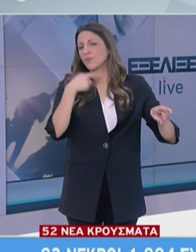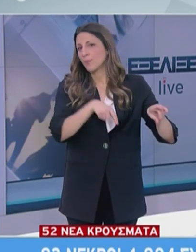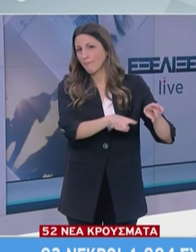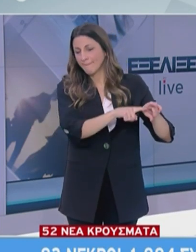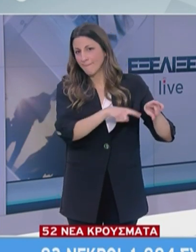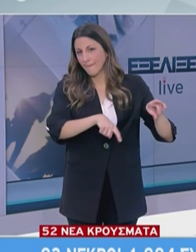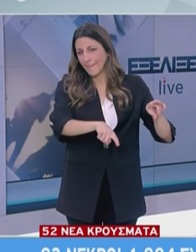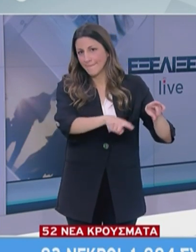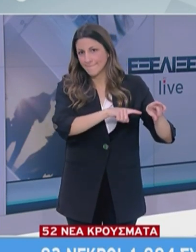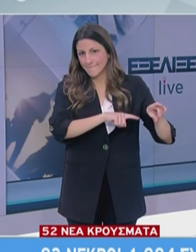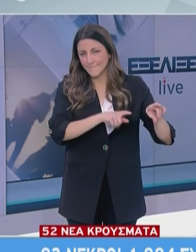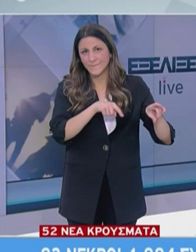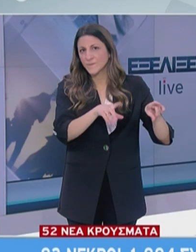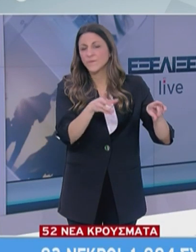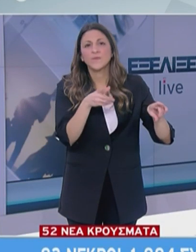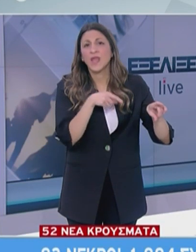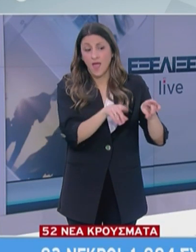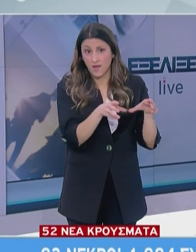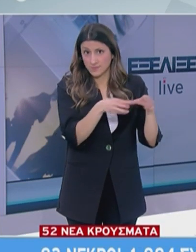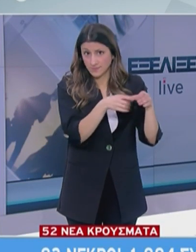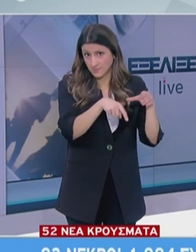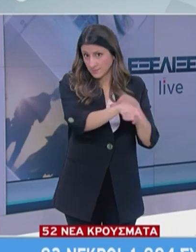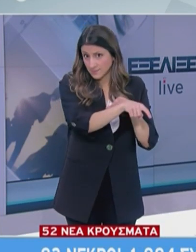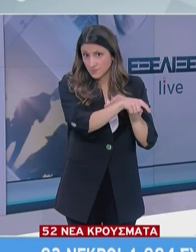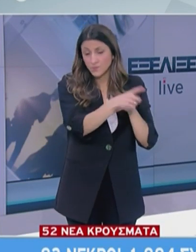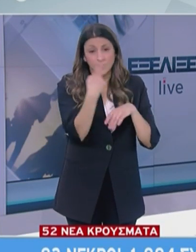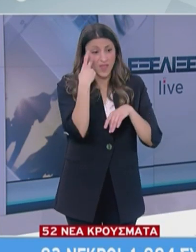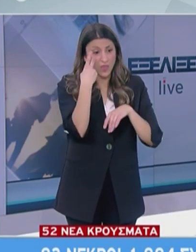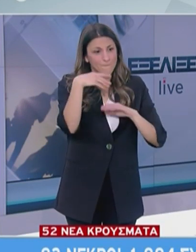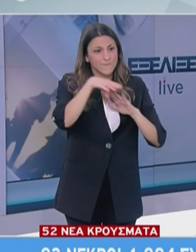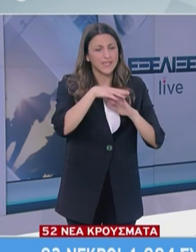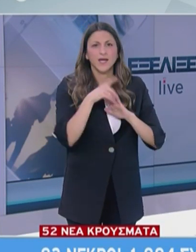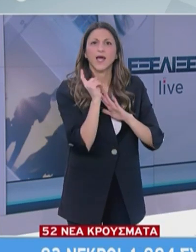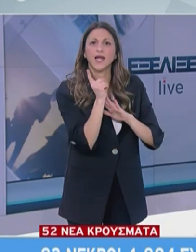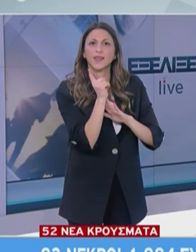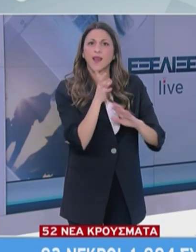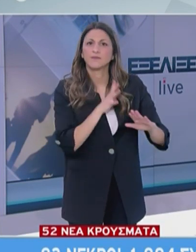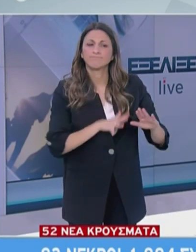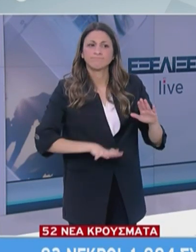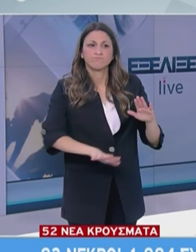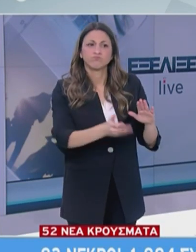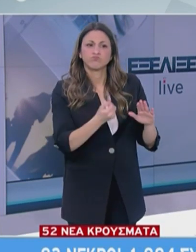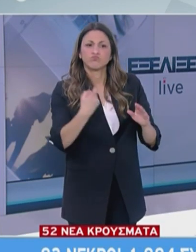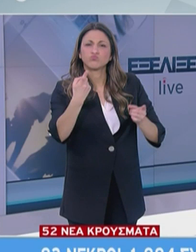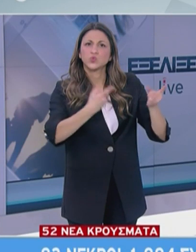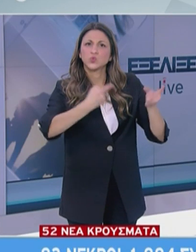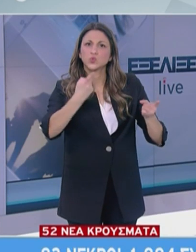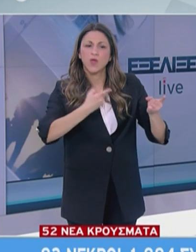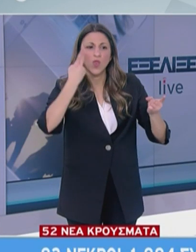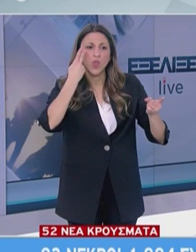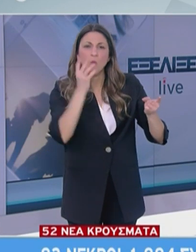εξορμήσεις με γεωγραφικά και επιδημιολογικά κριτήρια, έτσι ώστε να δούμε το πώς έχει